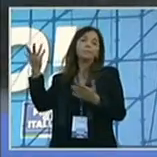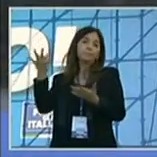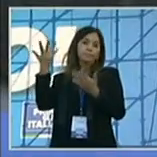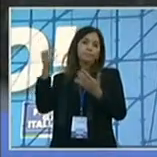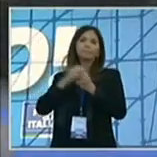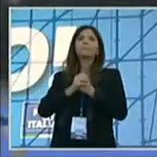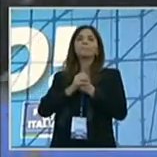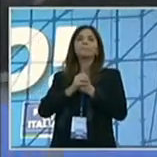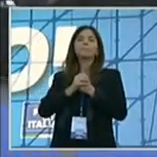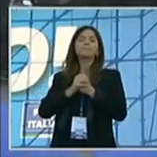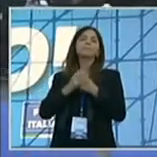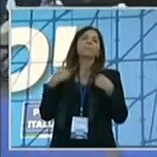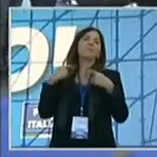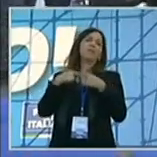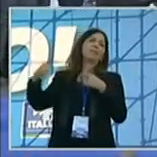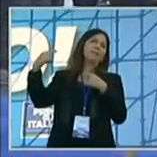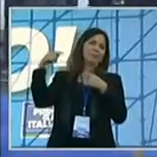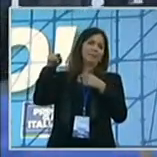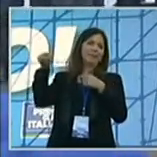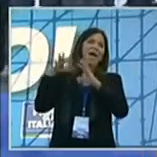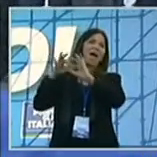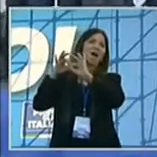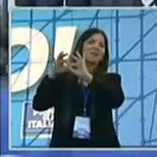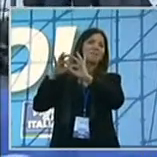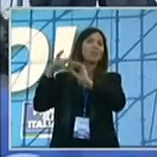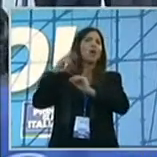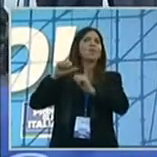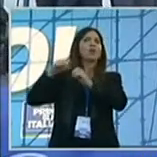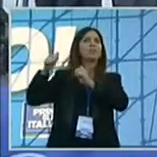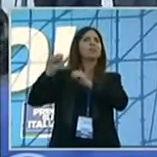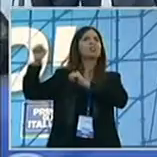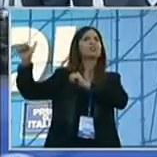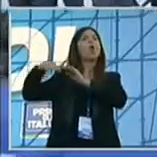Lunga vita all'amico Gad Lerner, da cui mi divide solo la fede calcistica.